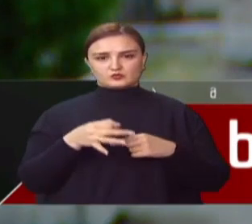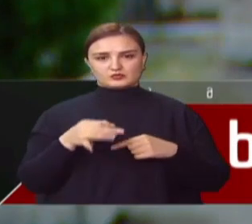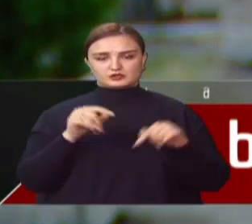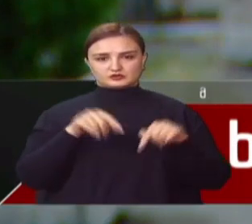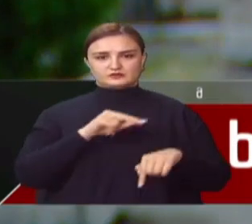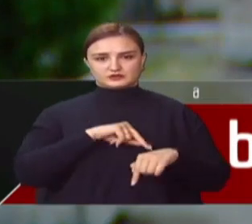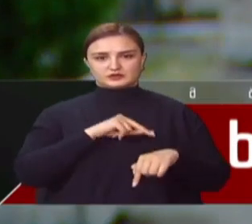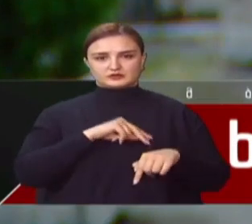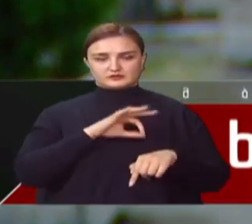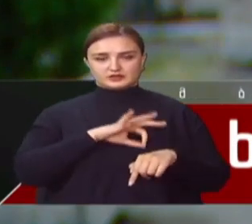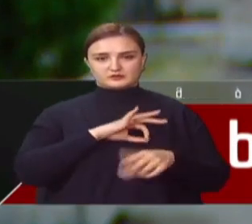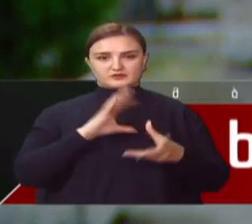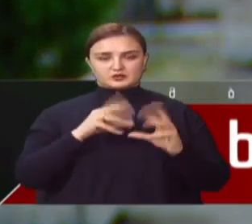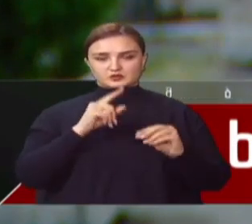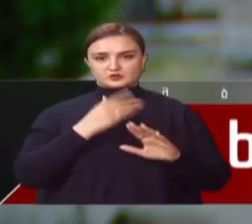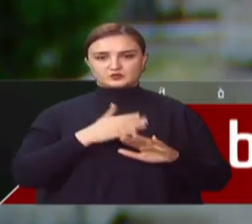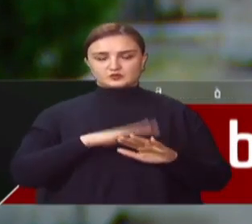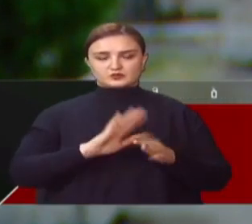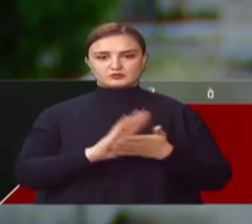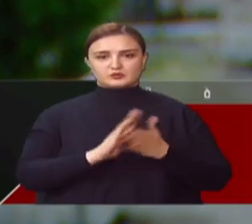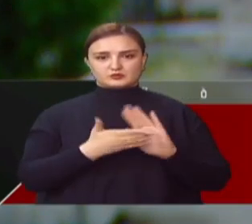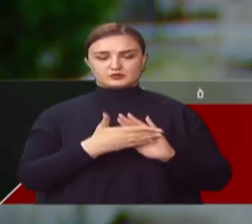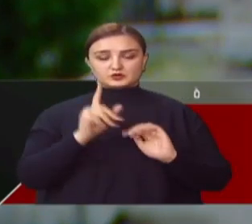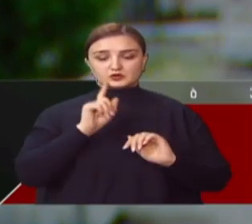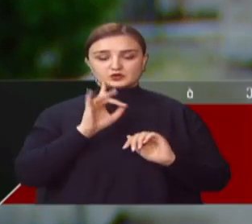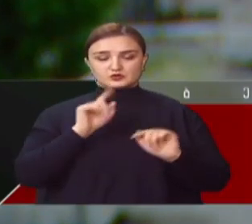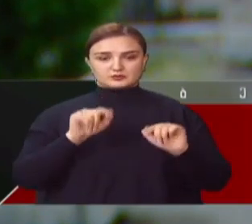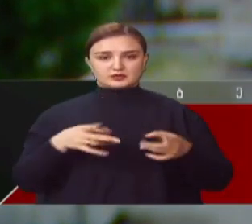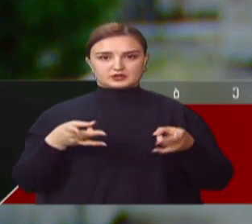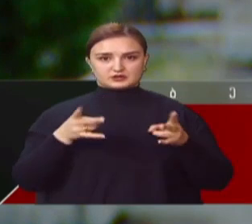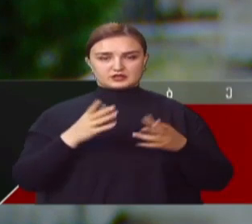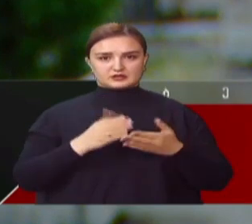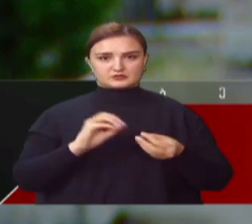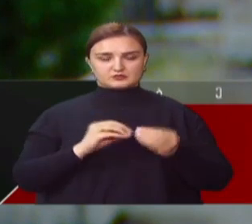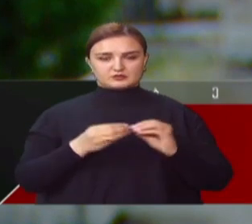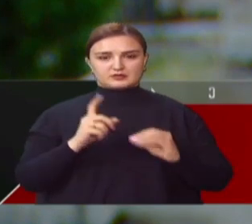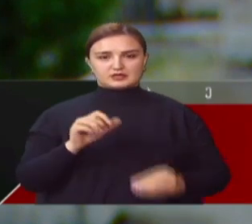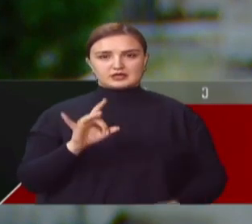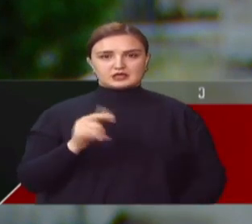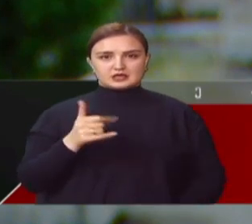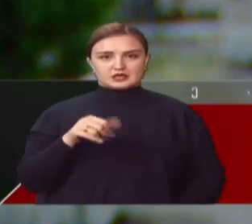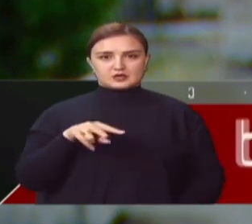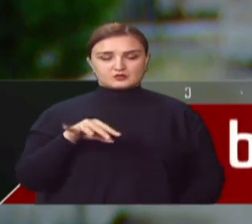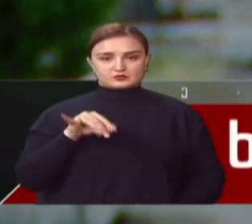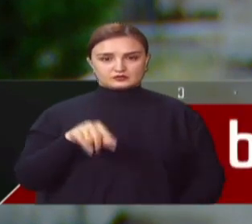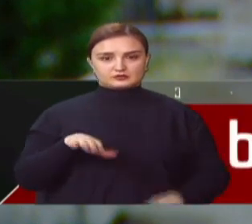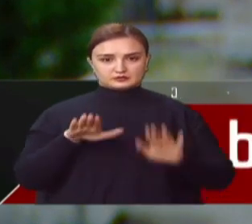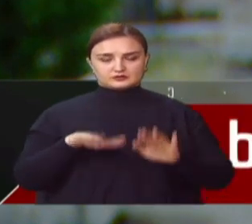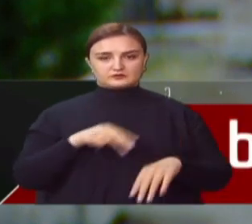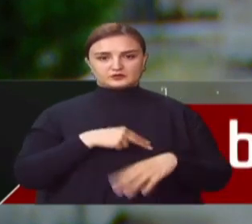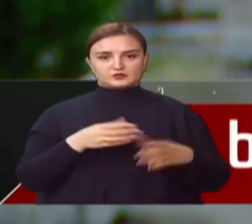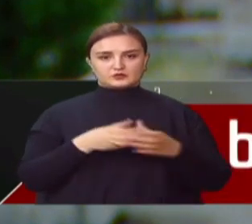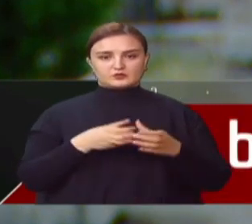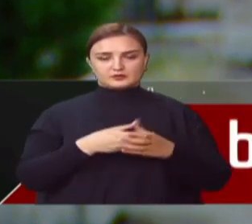ყველაზე რთული მდგომარეობა იყო და ჯერჯერობით ამ წუთებისთვის რჩება ხარაგაულის მუნიციპალიტეტში. აქ კომპანიის